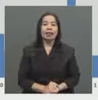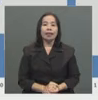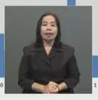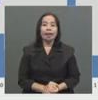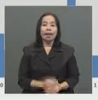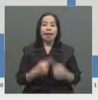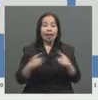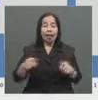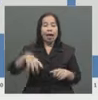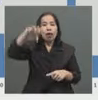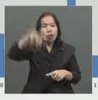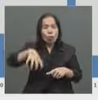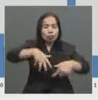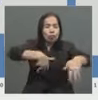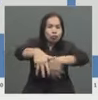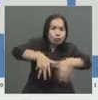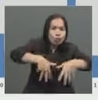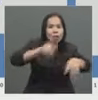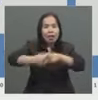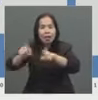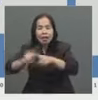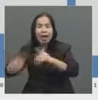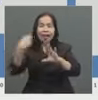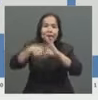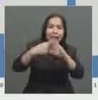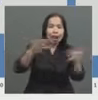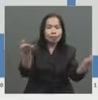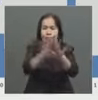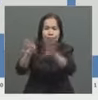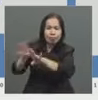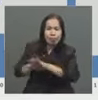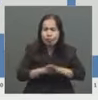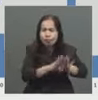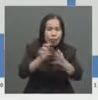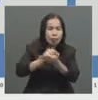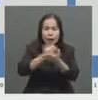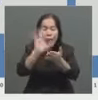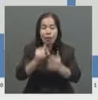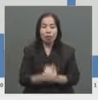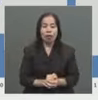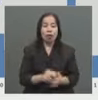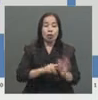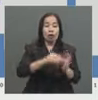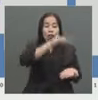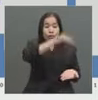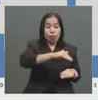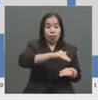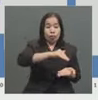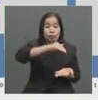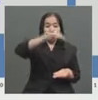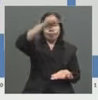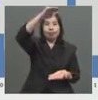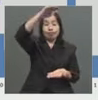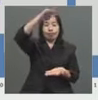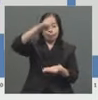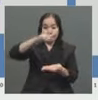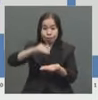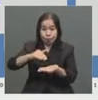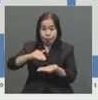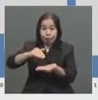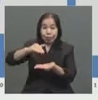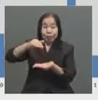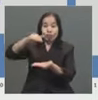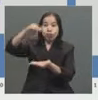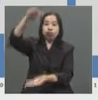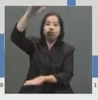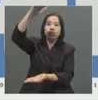ปิดสถานที่ชุมชนทั้งหลายยังเห็นว่าตัวเลขกราฟแท่งที่เป็นสีฟ้าในช่วงสิ้นเดือน